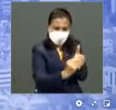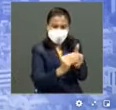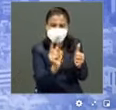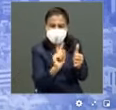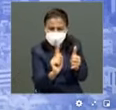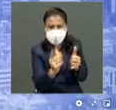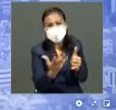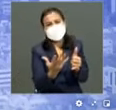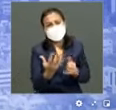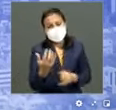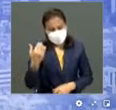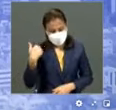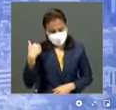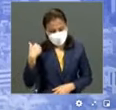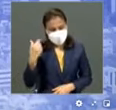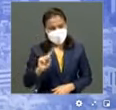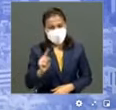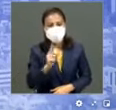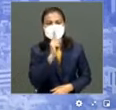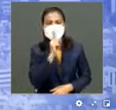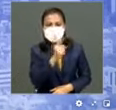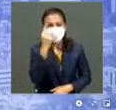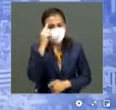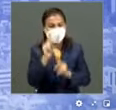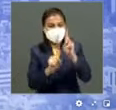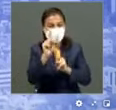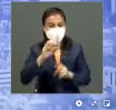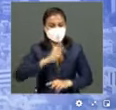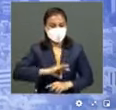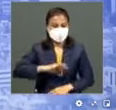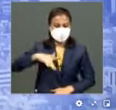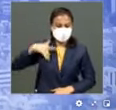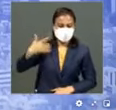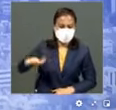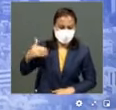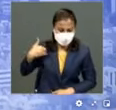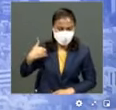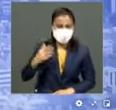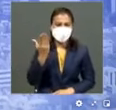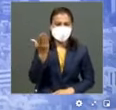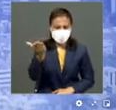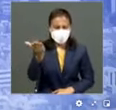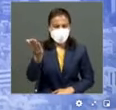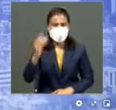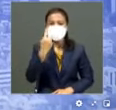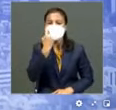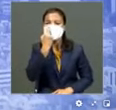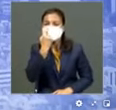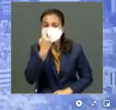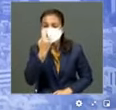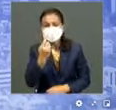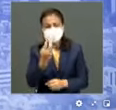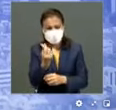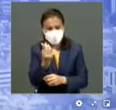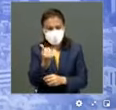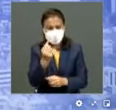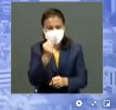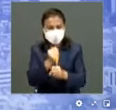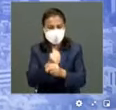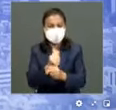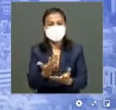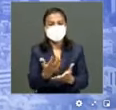คะก็ถ้ามีลักษณะที่ท่านไม่สบายใจท่านควรจะรีบไปตรวจนะคะก็จะทำให้การดู